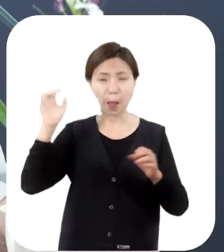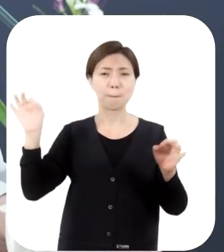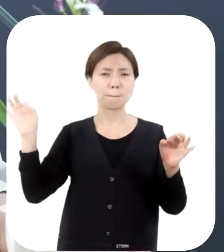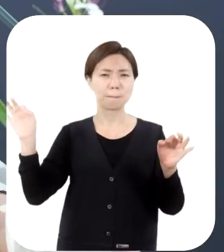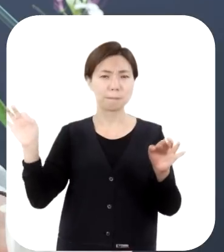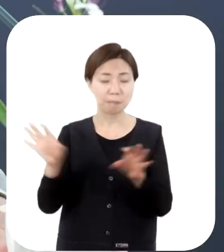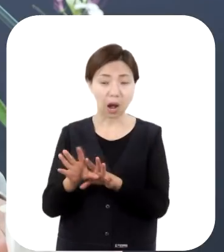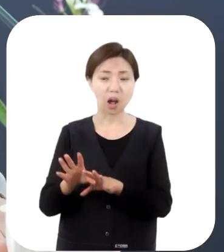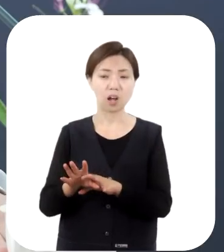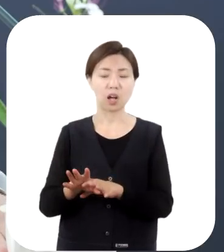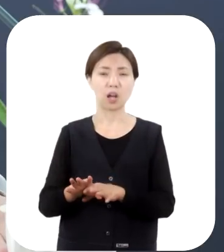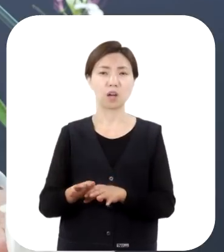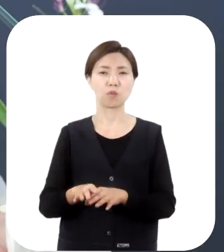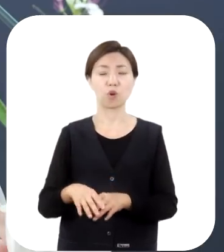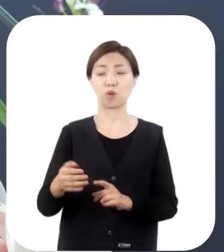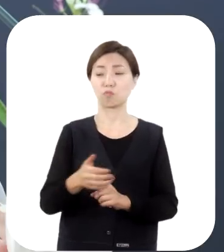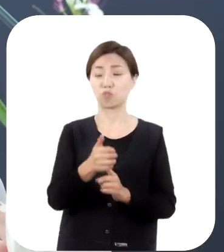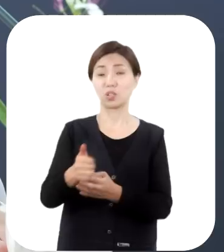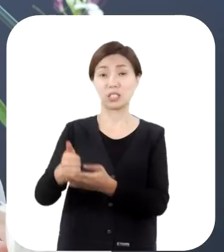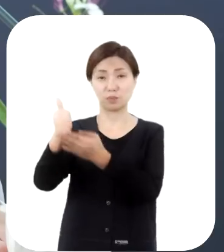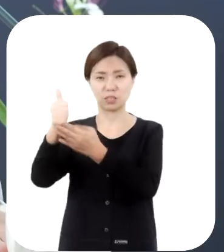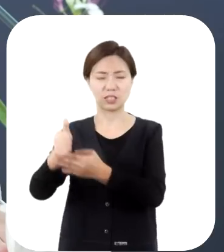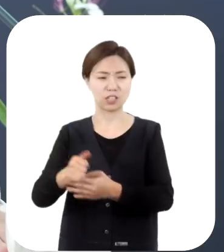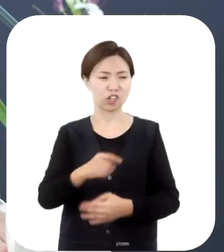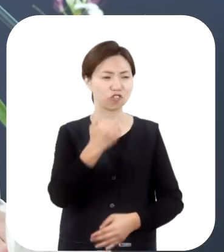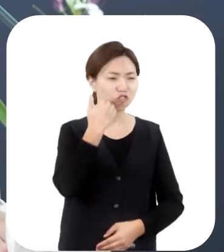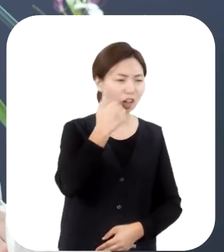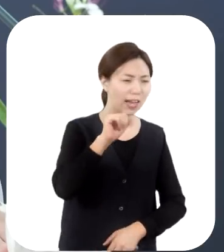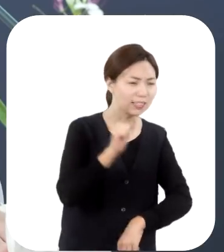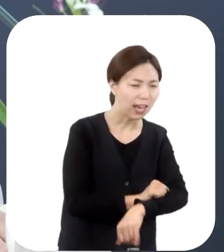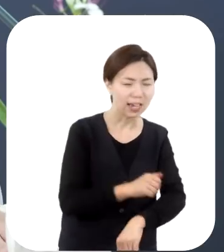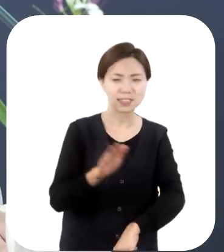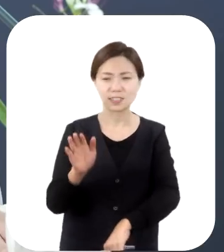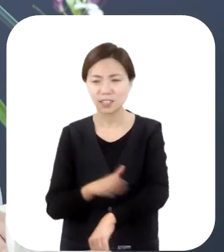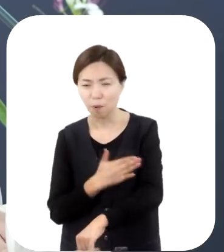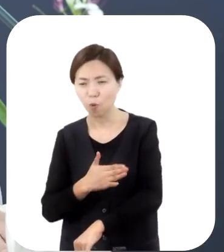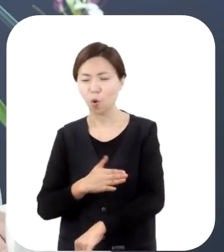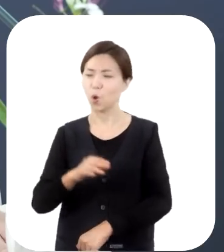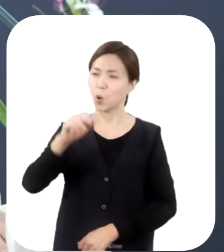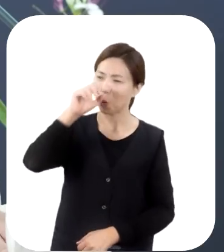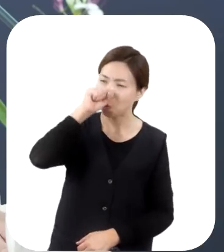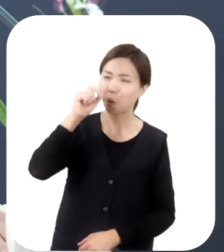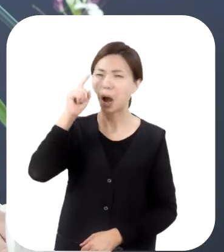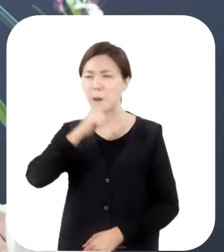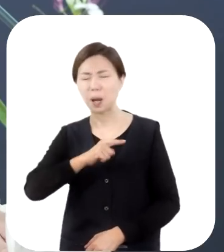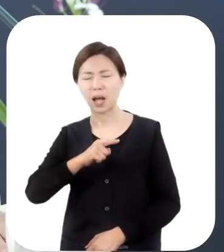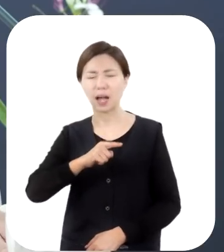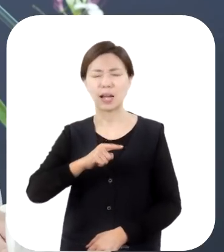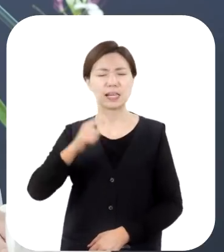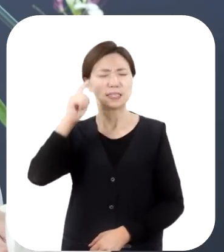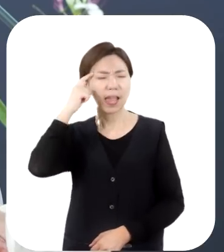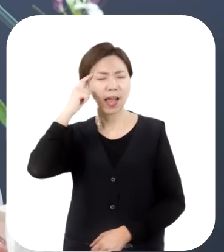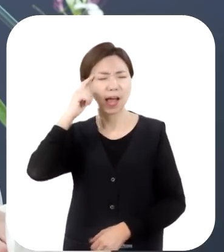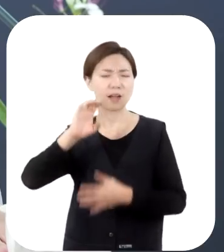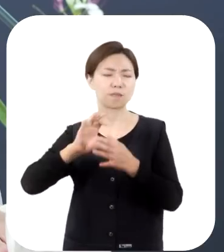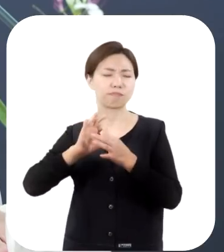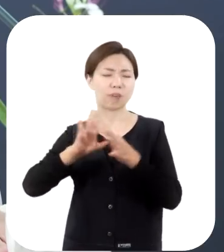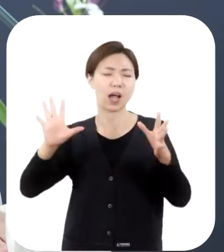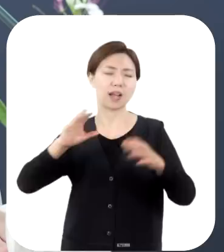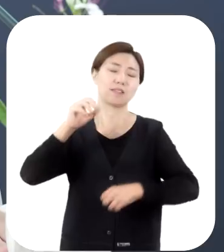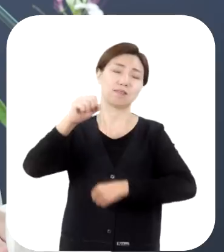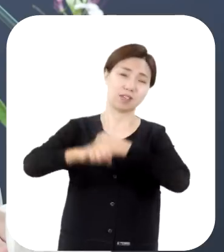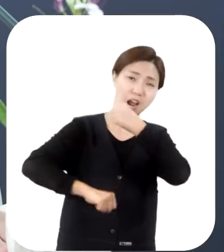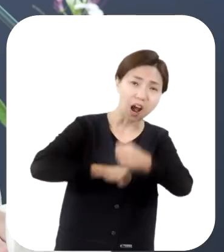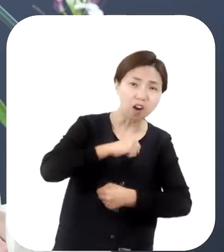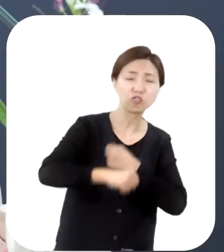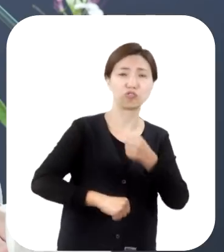보다는 이러한 뭐 잘났니 못났니 잘했니 못했니 이런 것으로부터 자유로워졌다 이렇게 말할